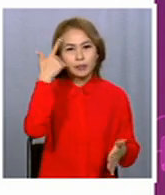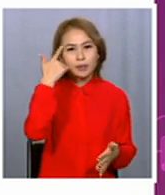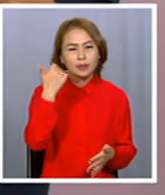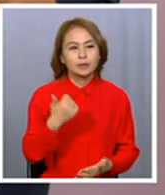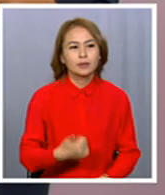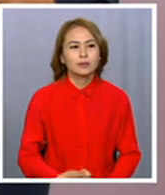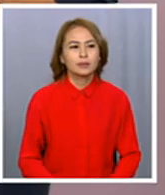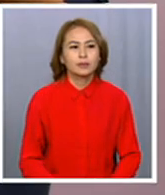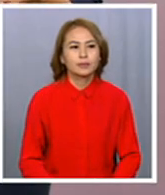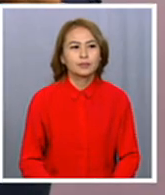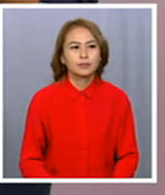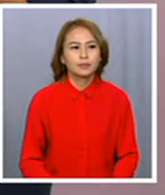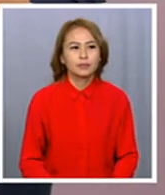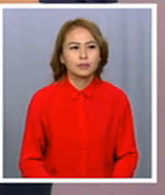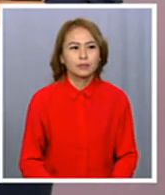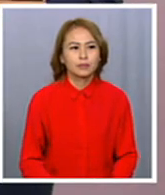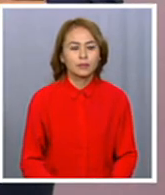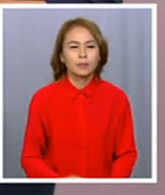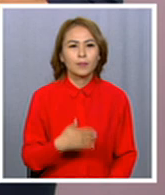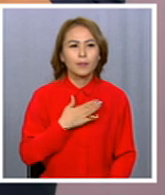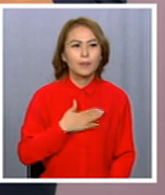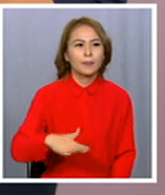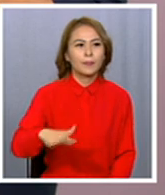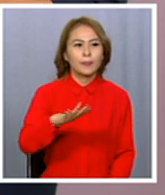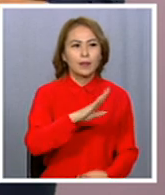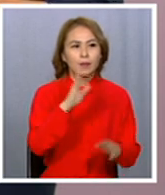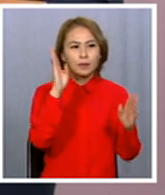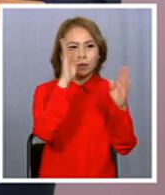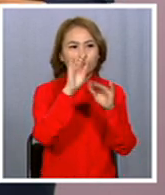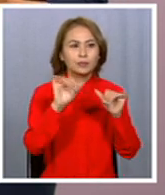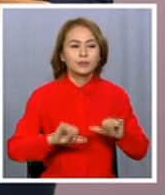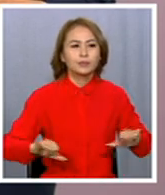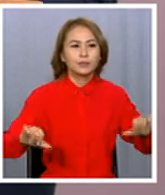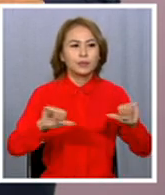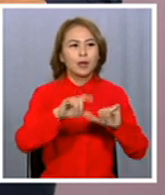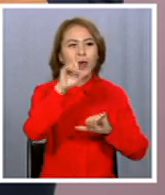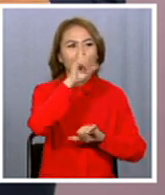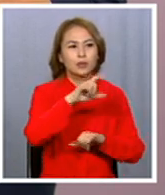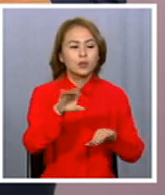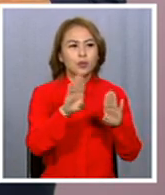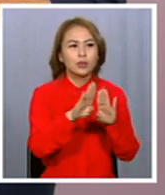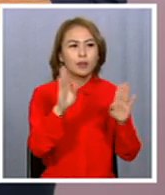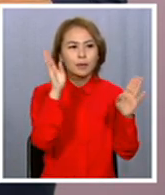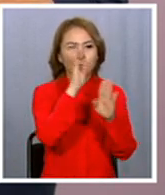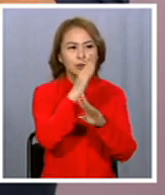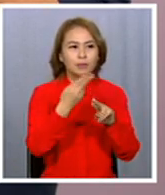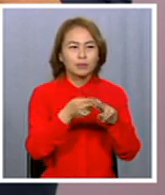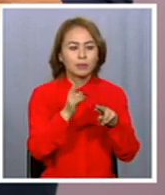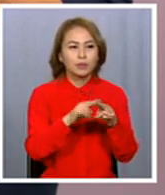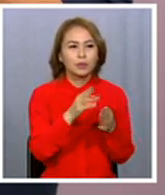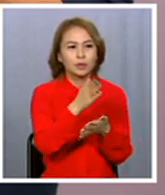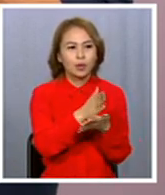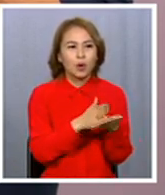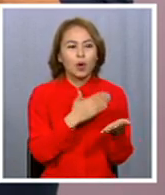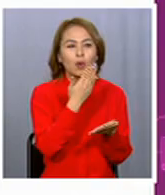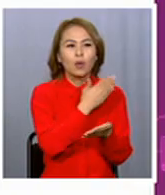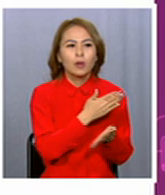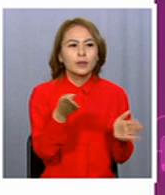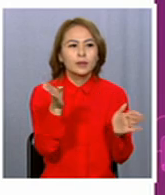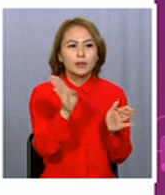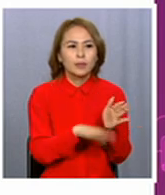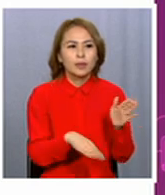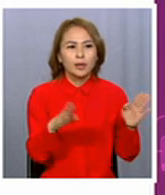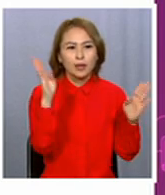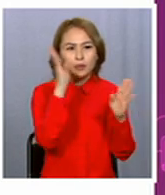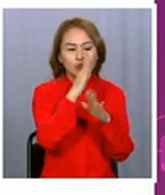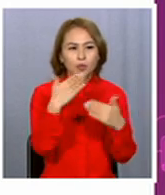білесіңдер. Біздің айналамызды табиғат қоршап тұр. Адам өзі де сол табиғаттың бір бөлшегі.